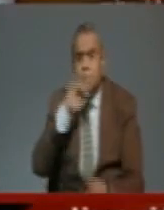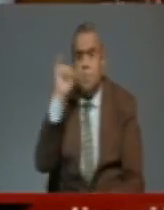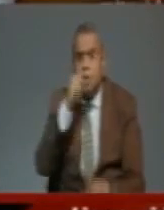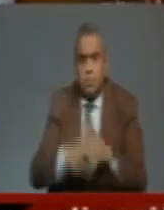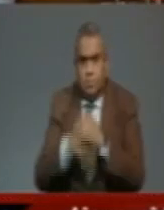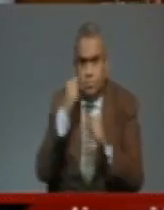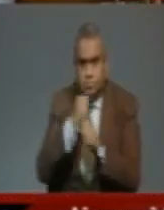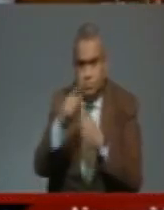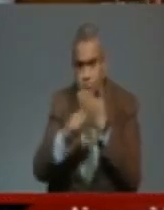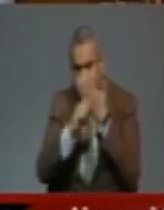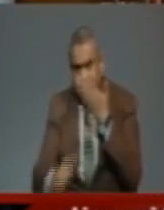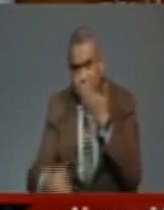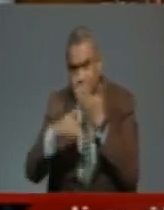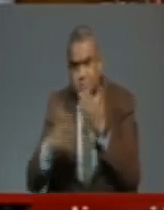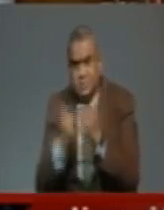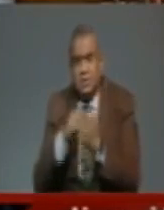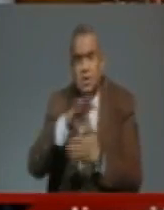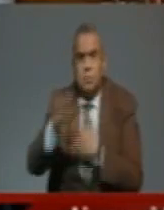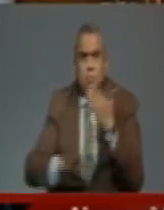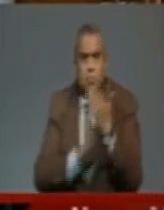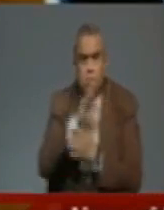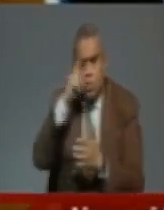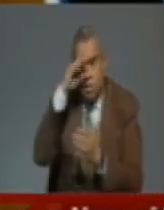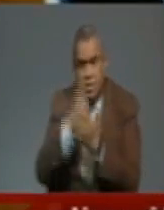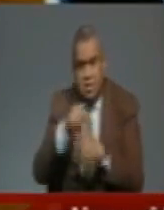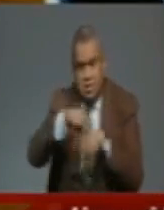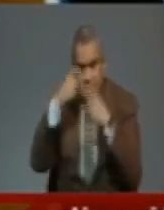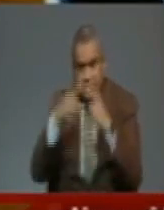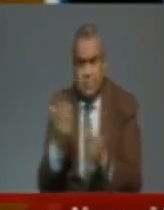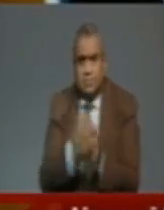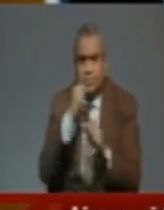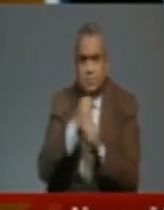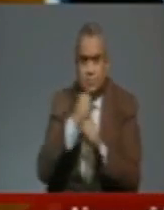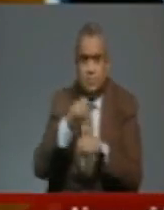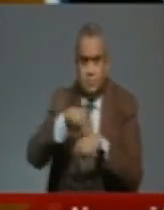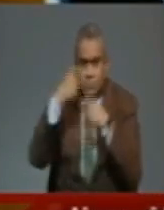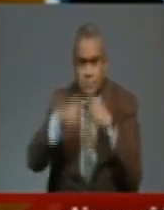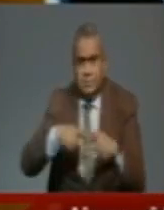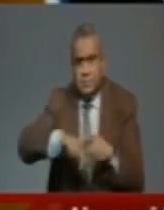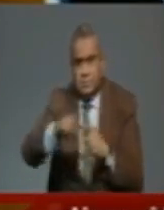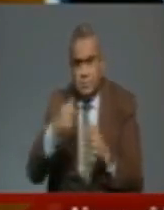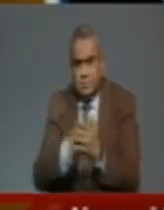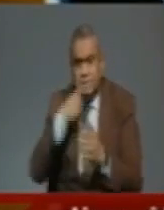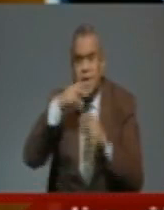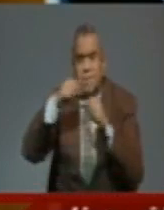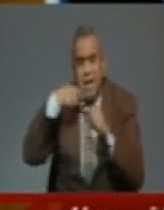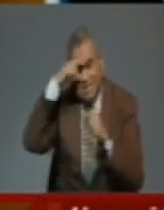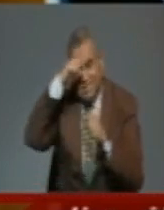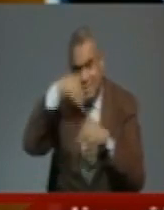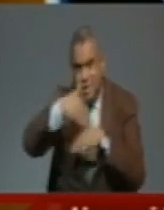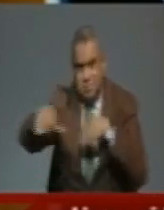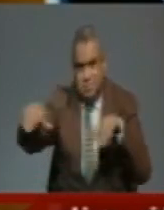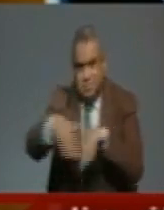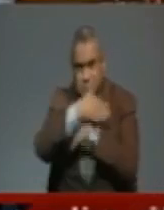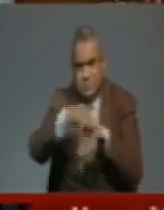كبير، ولكن كان دايما بيواجهها مشكله الاطماء في الممر الملاحي بتاعها علشان المنطقه دي فيها